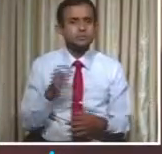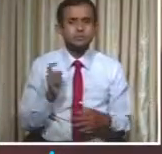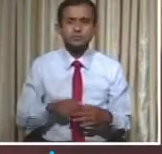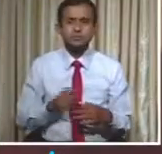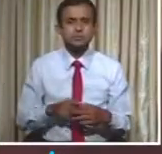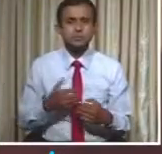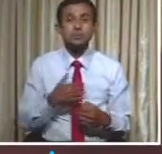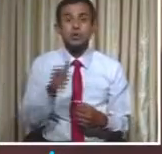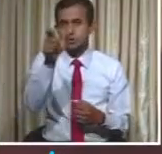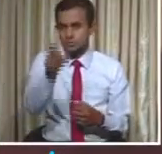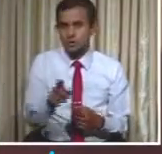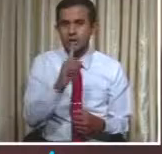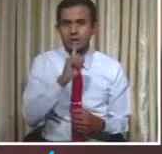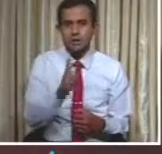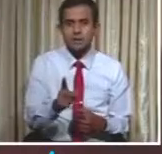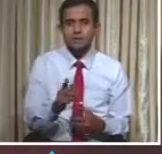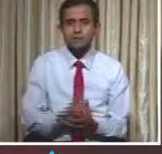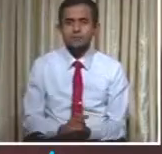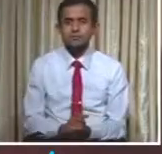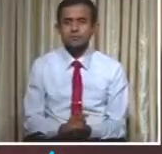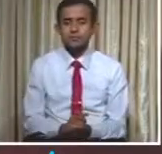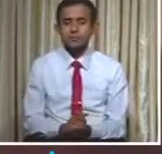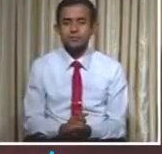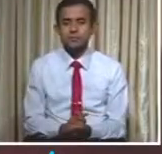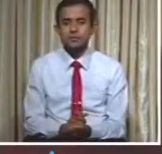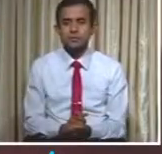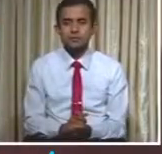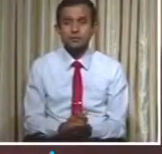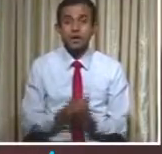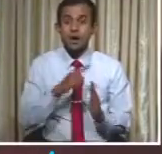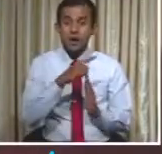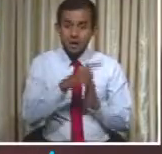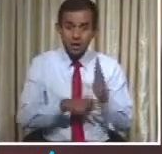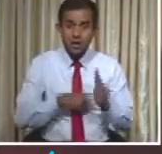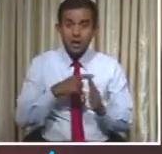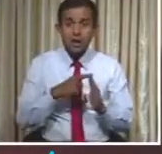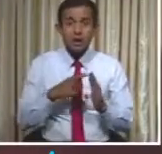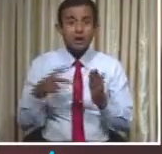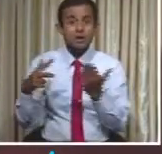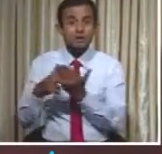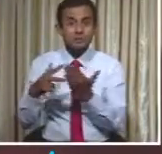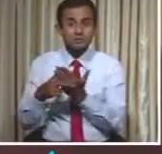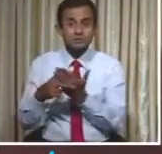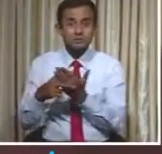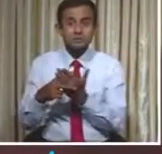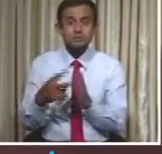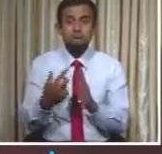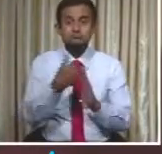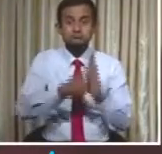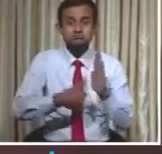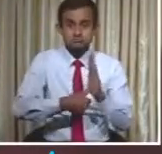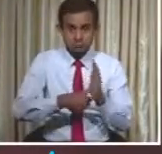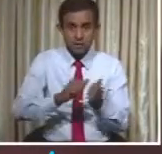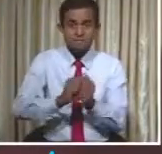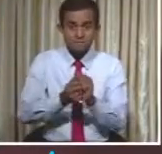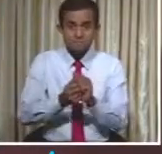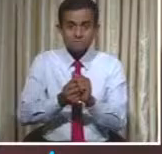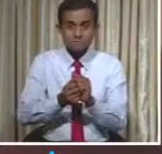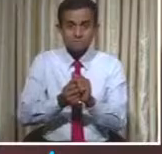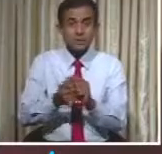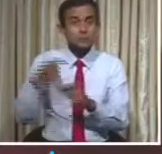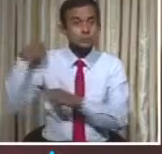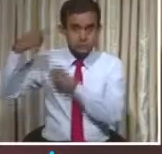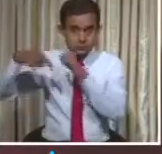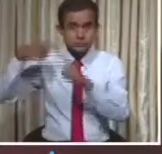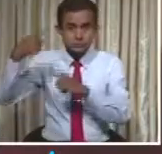මම ඔබතුමාට සඳහන් කරන්න අවශ්‍යයි ලංකාවේ සම්පකාර පනත් වෙනස් කිරීම පිළිබඳව කාලයක්